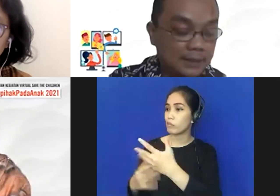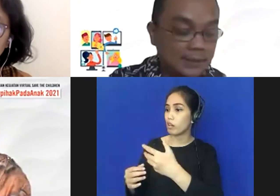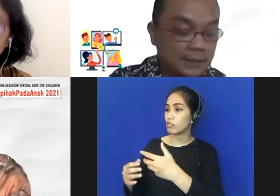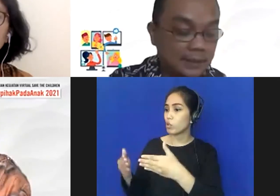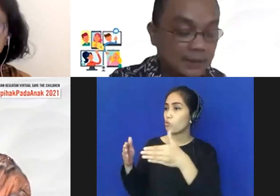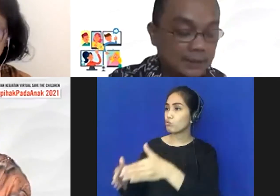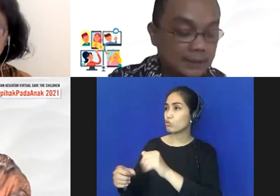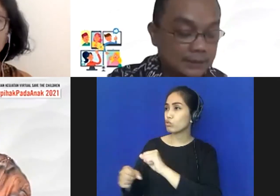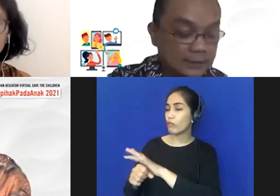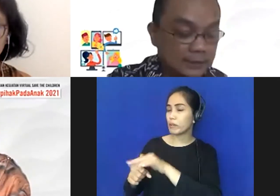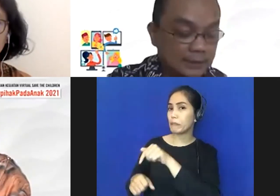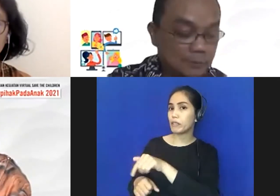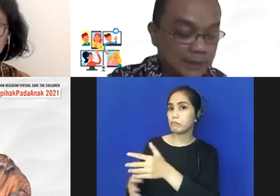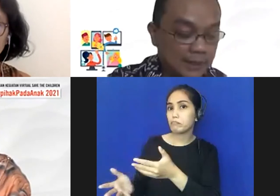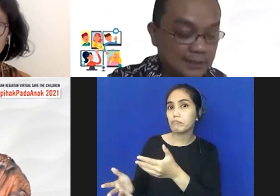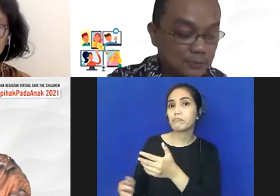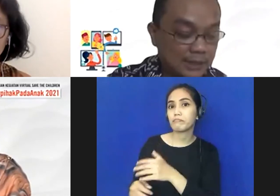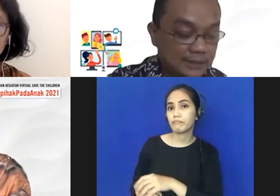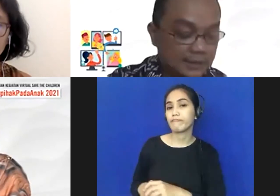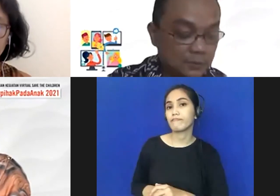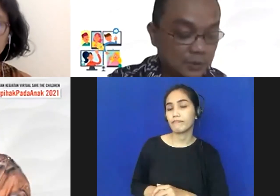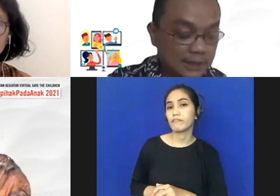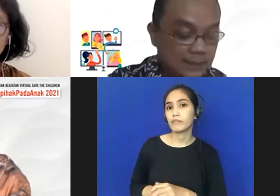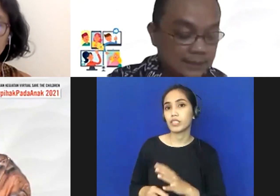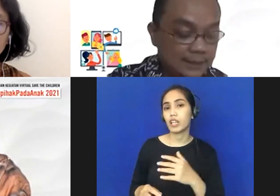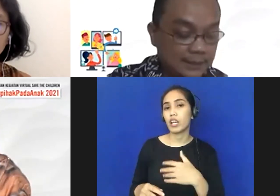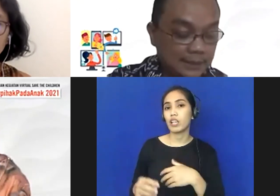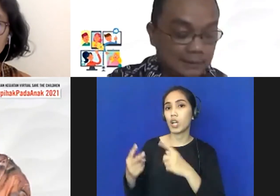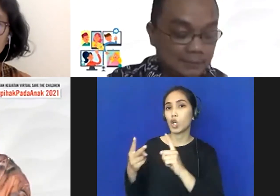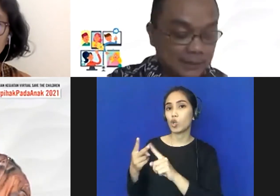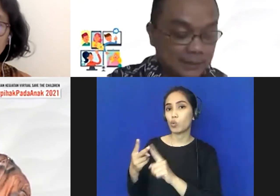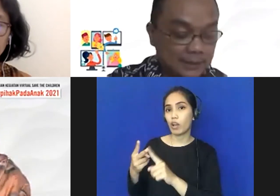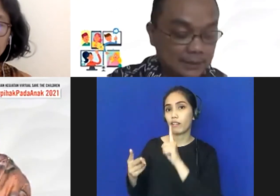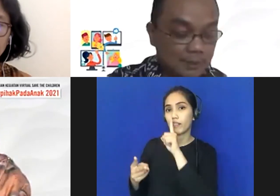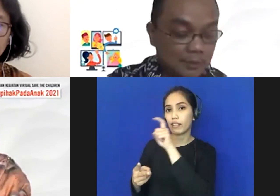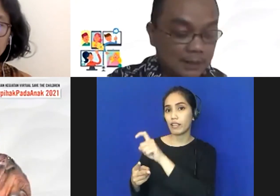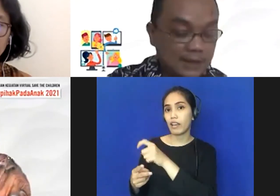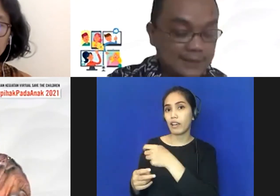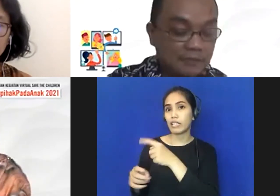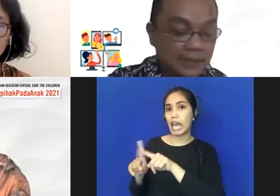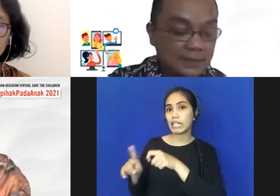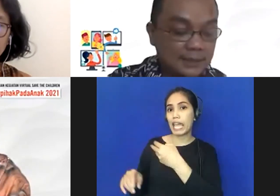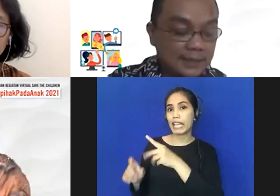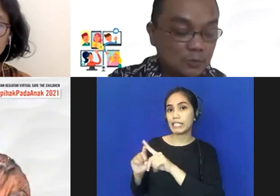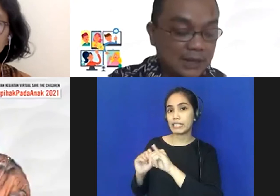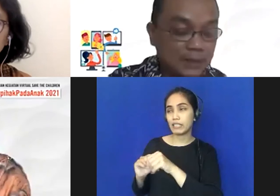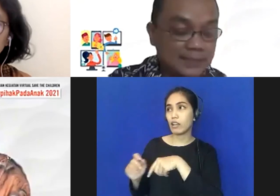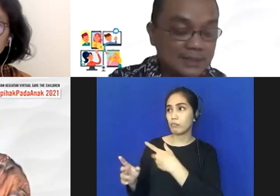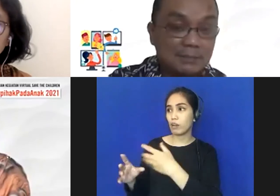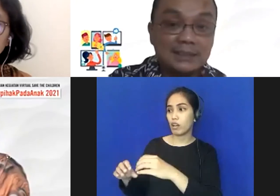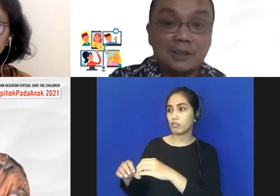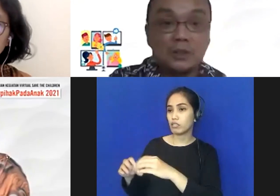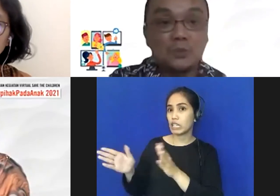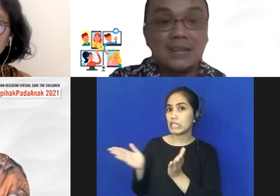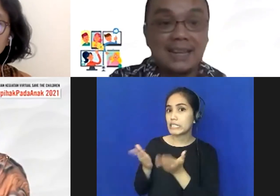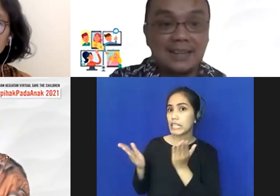dari Ibu Maya. Kemudian yang kedua dari Bapak Edi, bahwa apakah self care bisa dilakukan